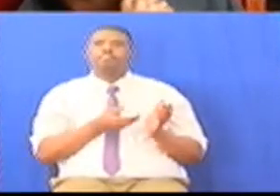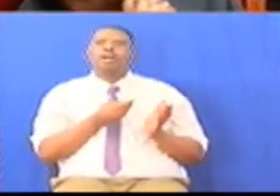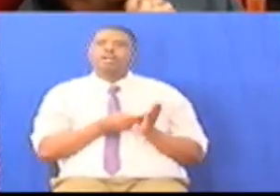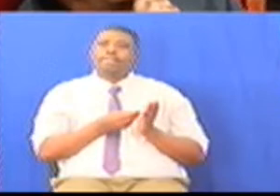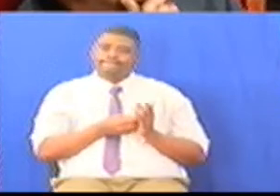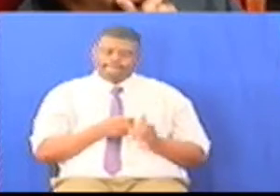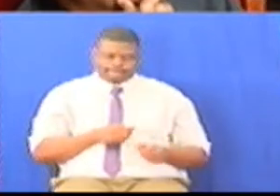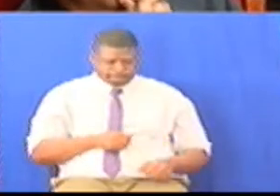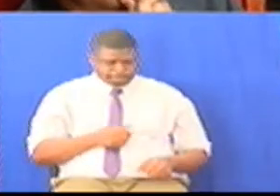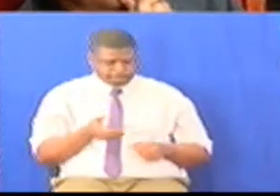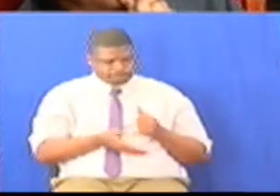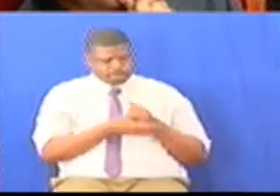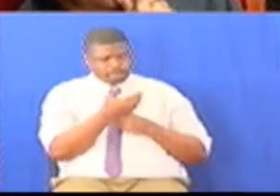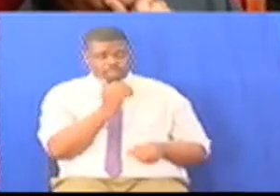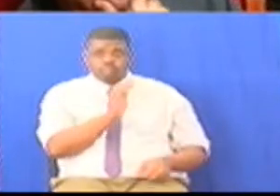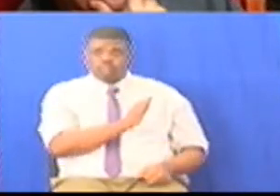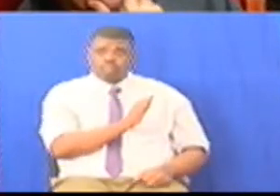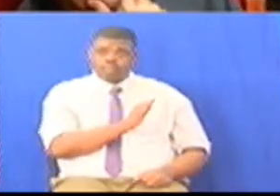mipango